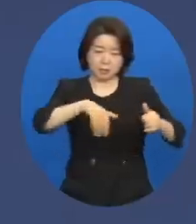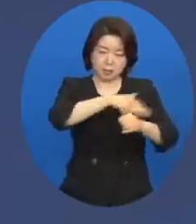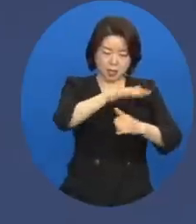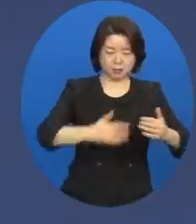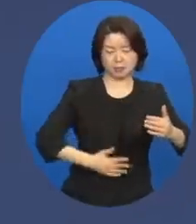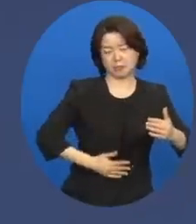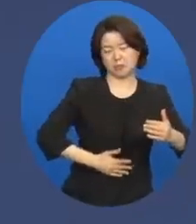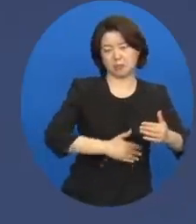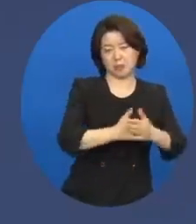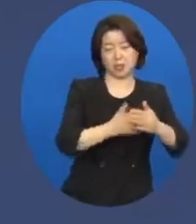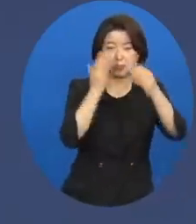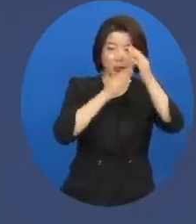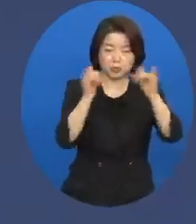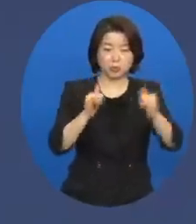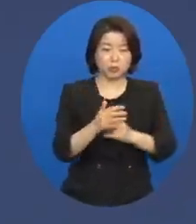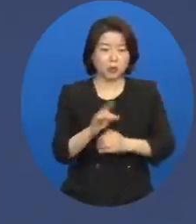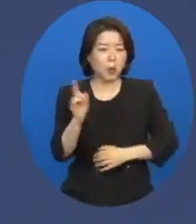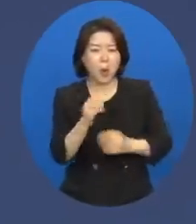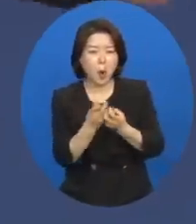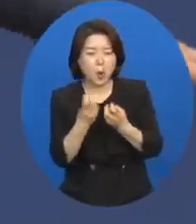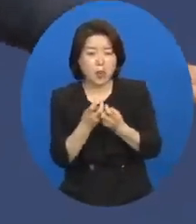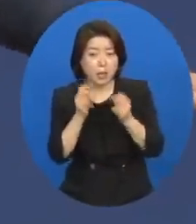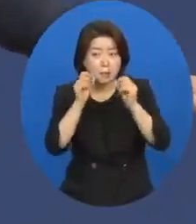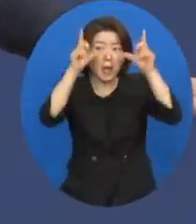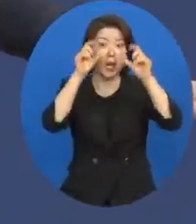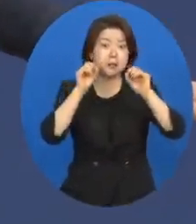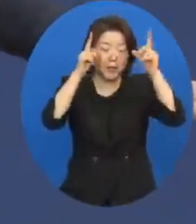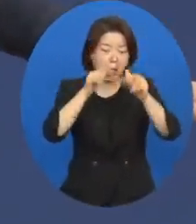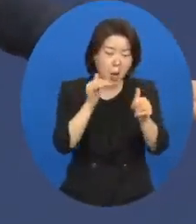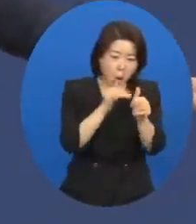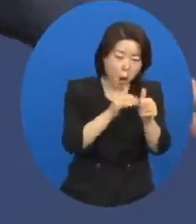성도들에게 자극할 길이 없어졌어요. 이전에